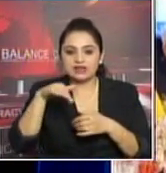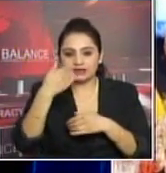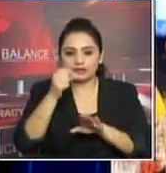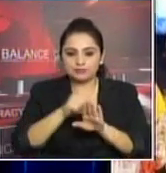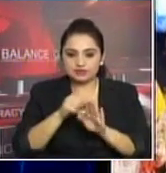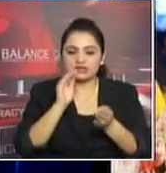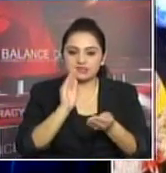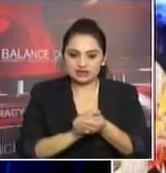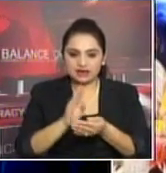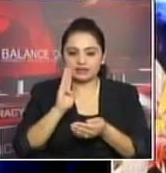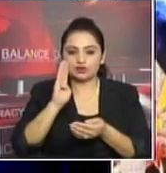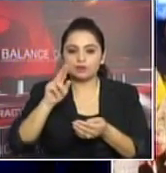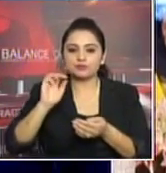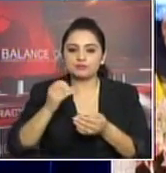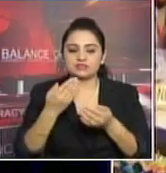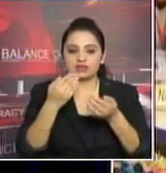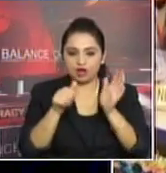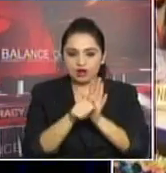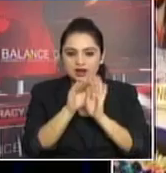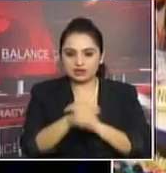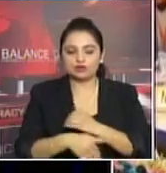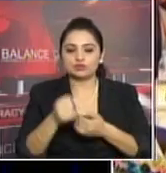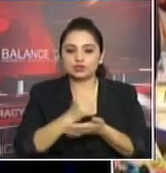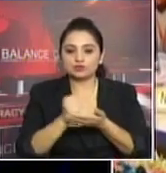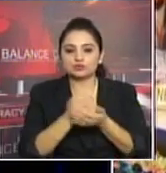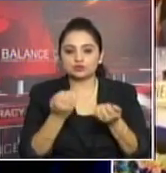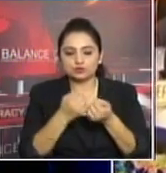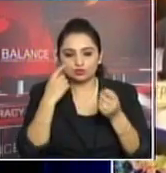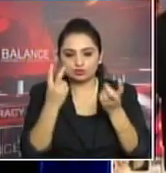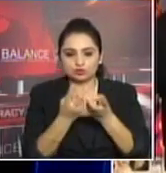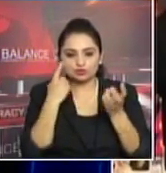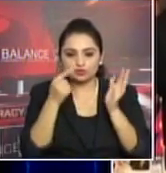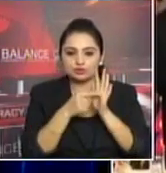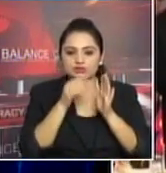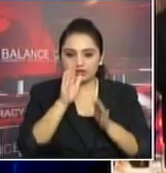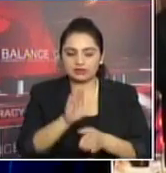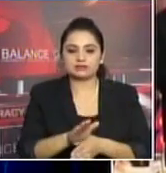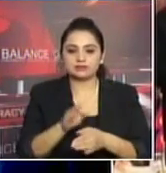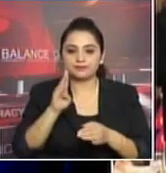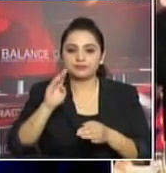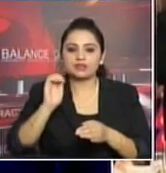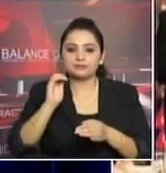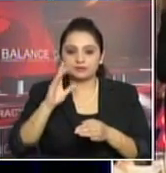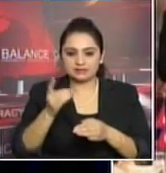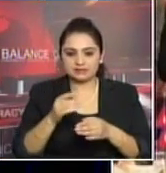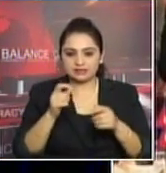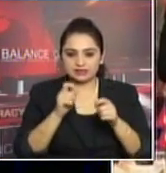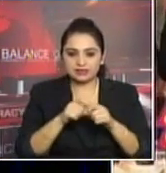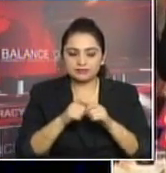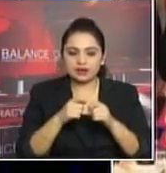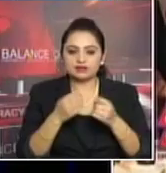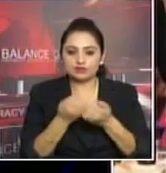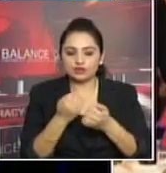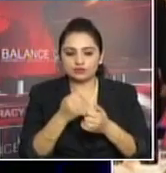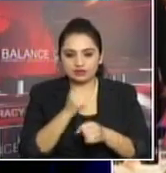गरेको छ। सदस्य राष्ट्रबीच आर्थिक र प्राविधिक सहयोग आदान प्रदान गर्ने उद्देश्यका साथ बिमस्टेक निर्माण गरिए तापनि सार्कलाई कमजोर